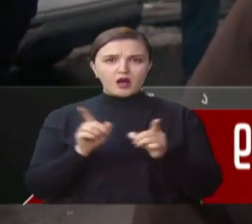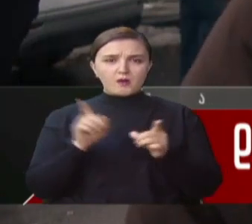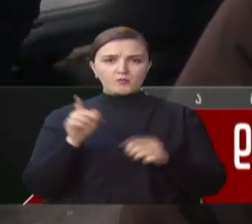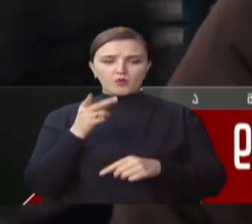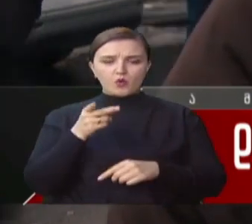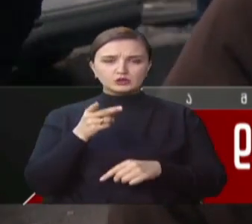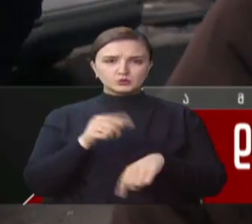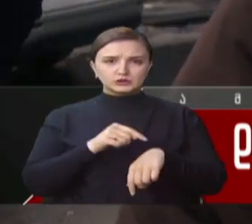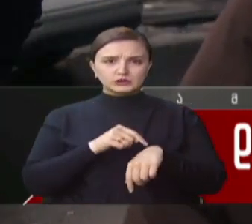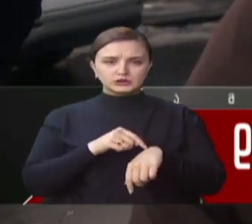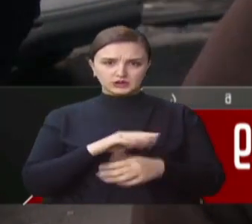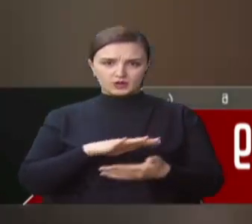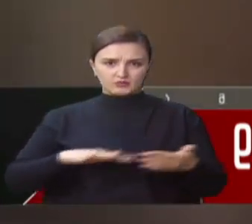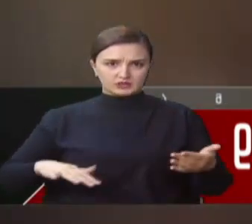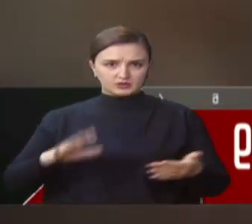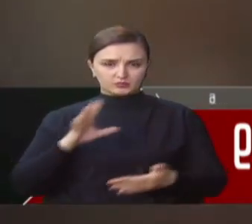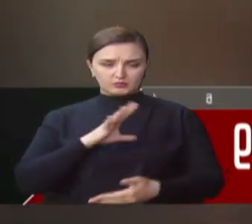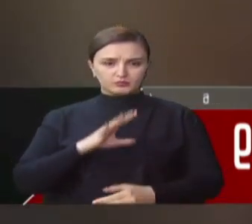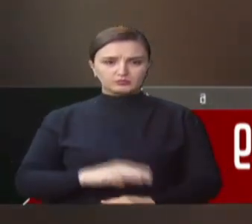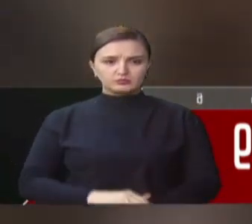2 წუთის განმავლობაში გრძელდებოდა.